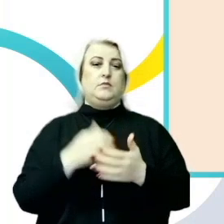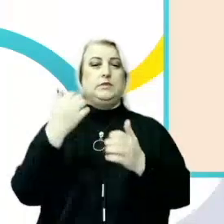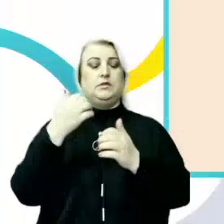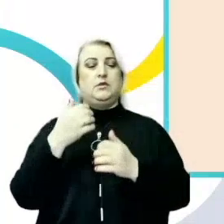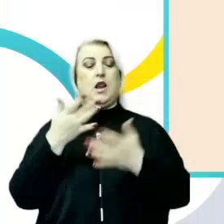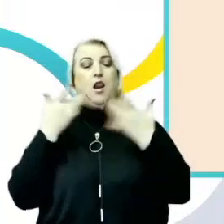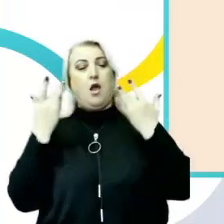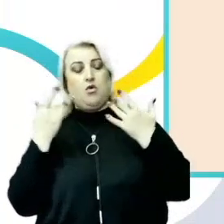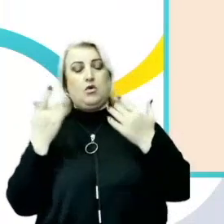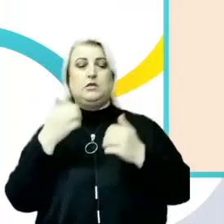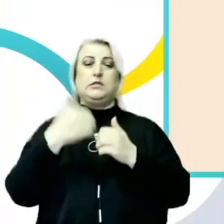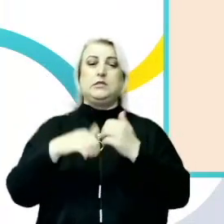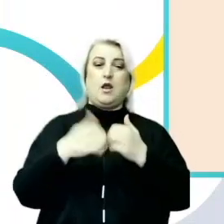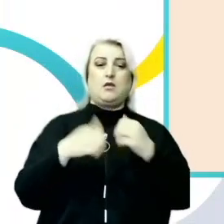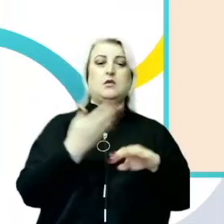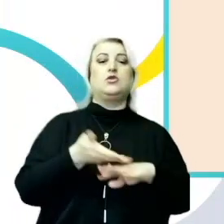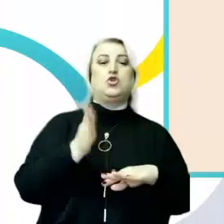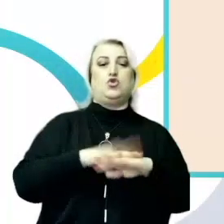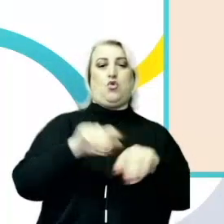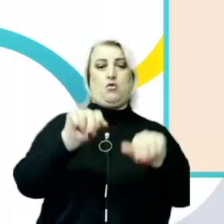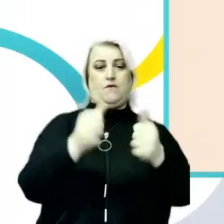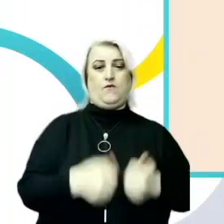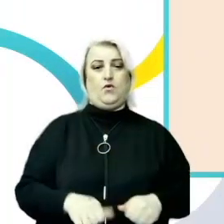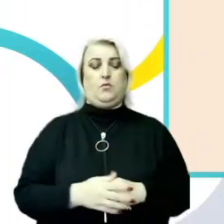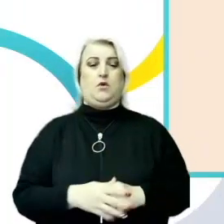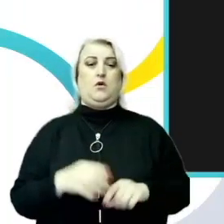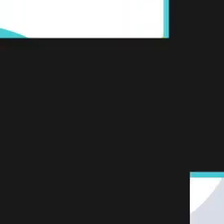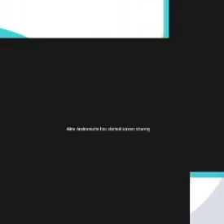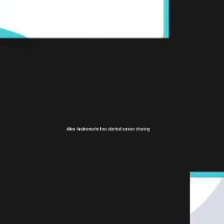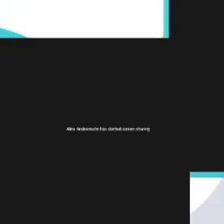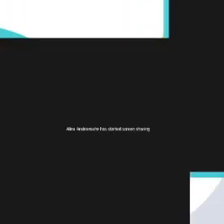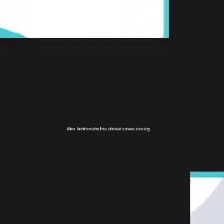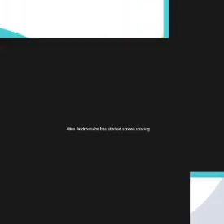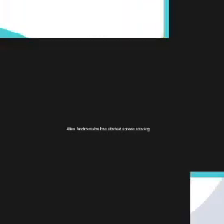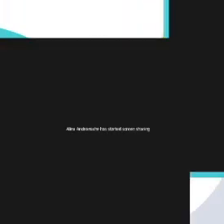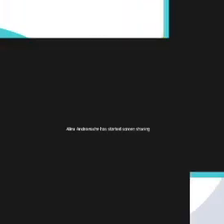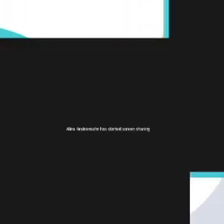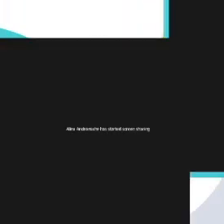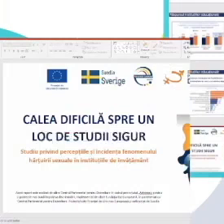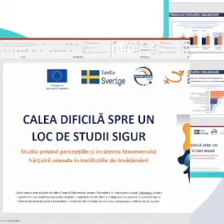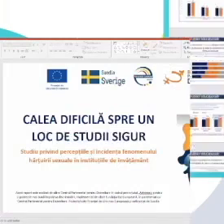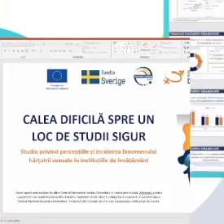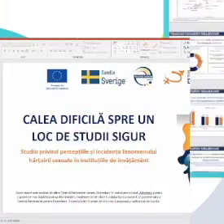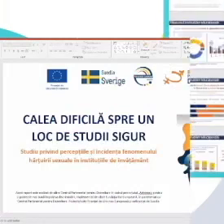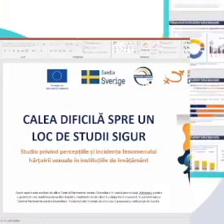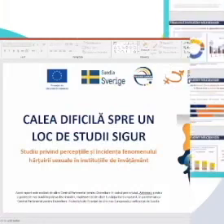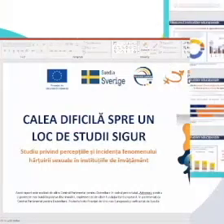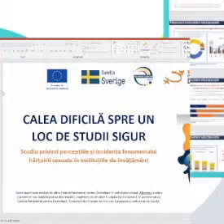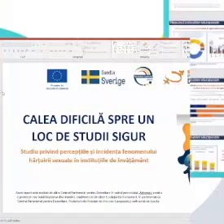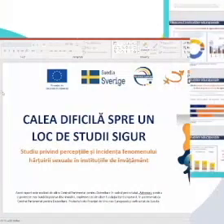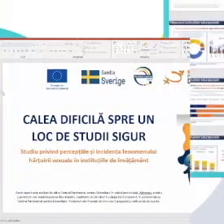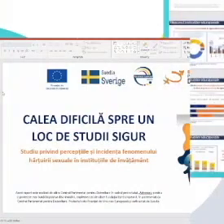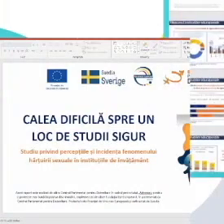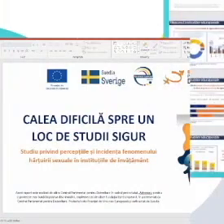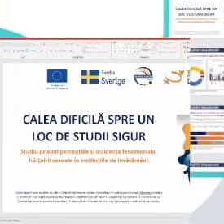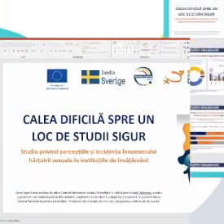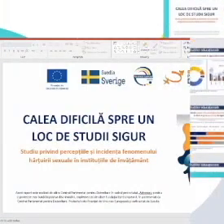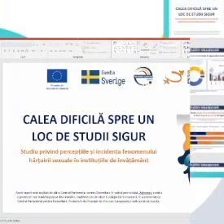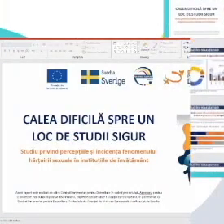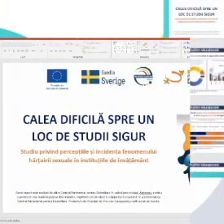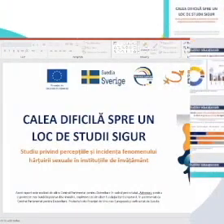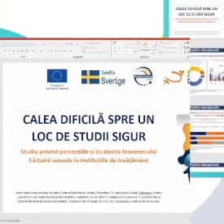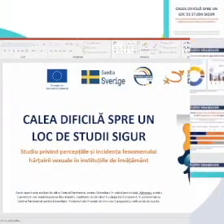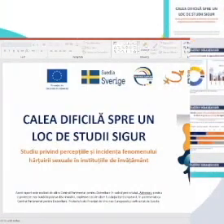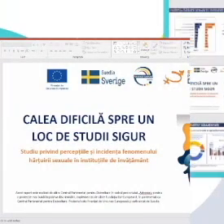forme grave. Clusterile au fost formate în baza unei întrebări din cadrul chestionarului prezentului sondaj, unde